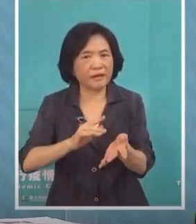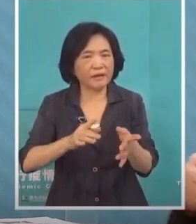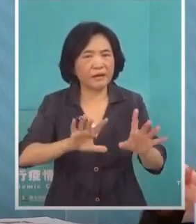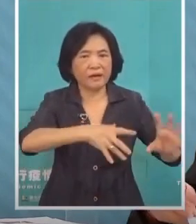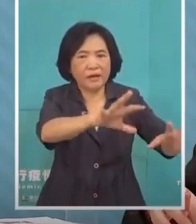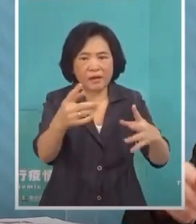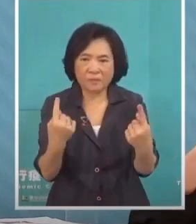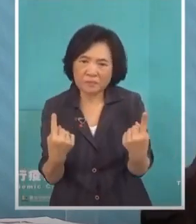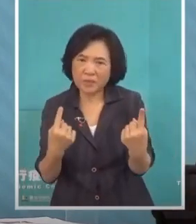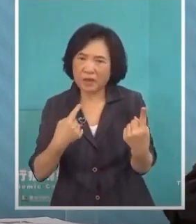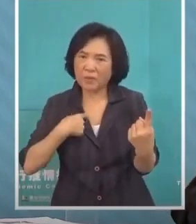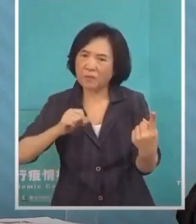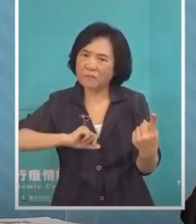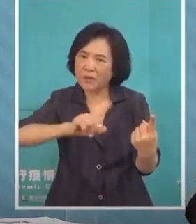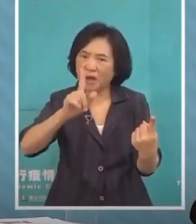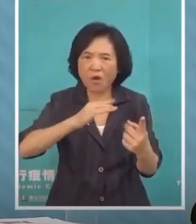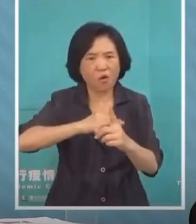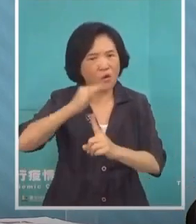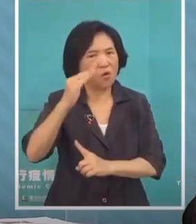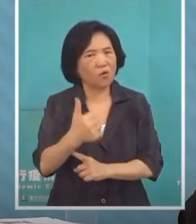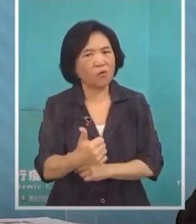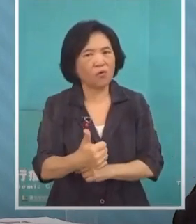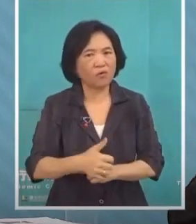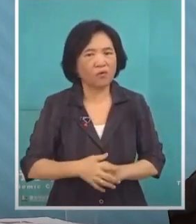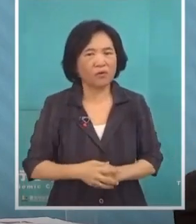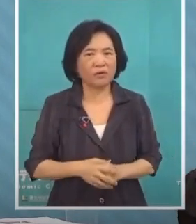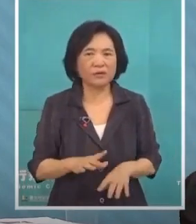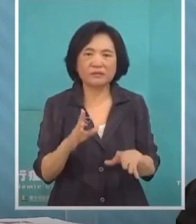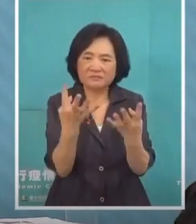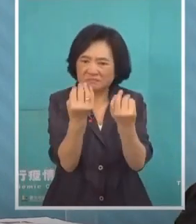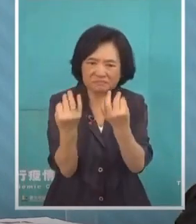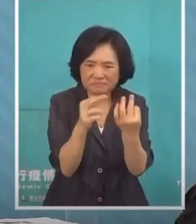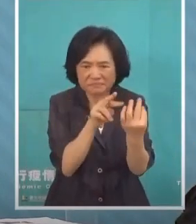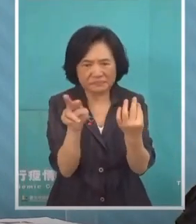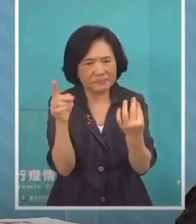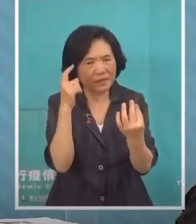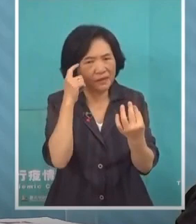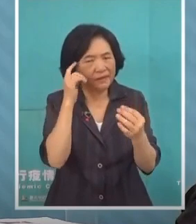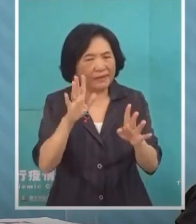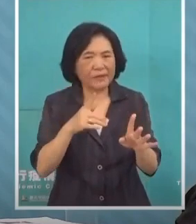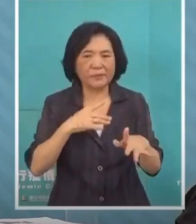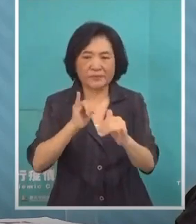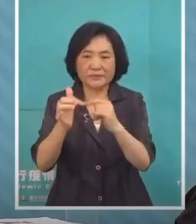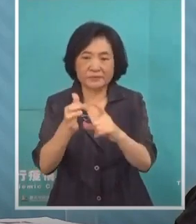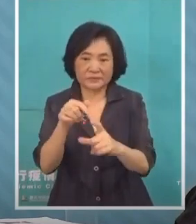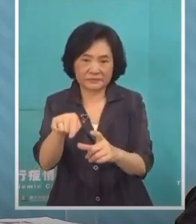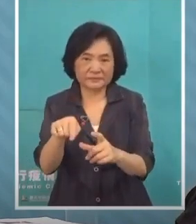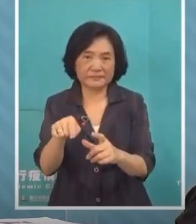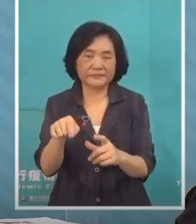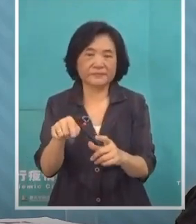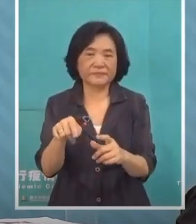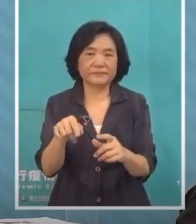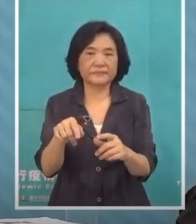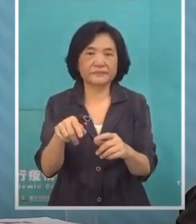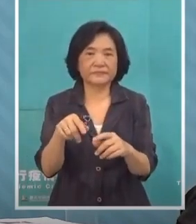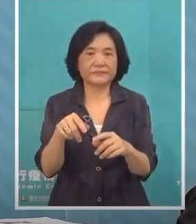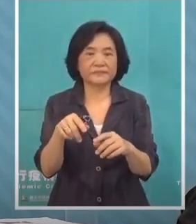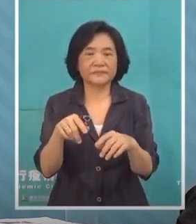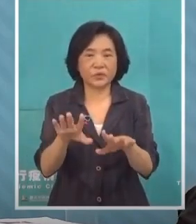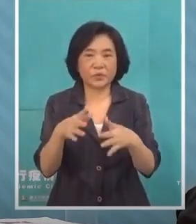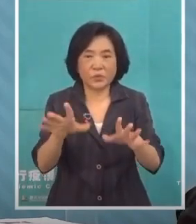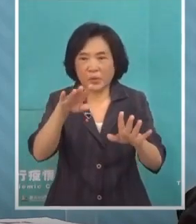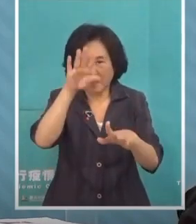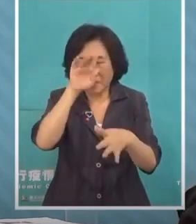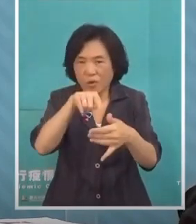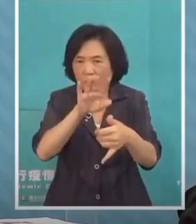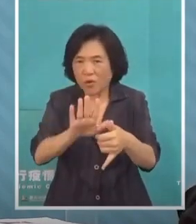的水准之上，你知道哈？如果用这数字看起来，应该我们目前在社区里面有很多确